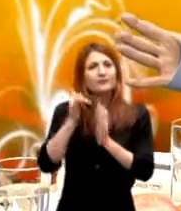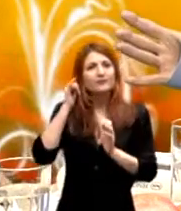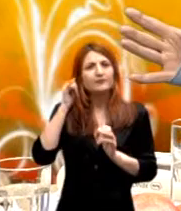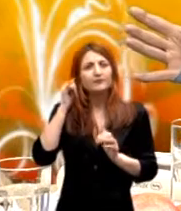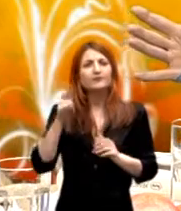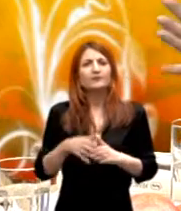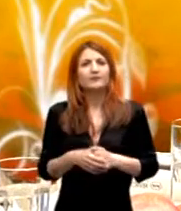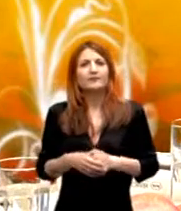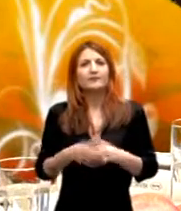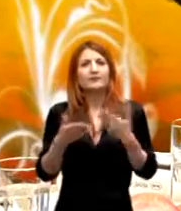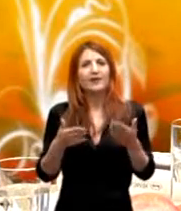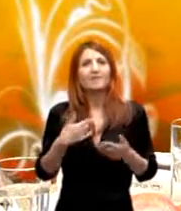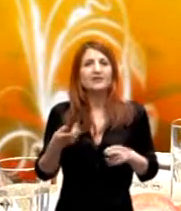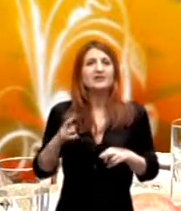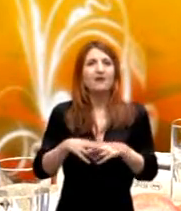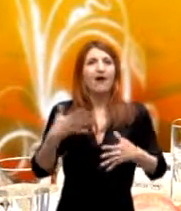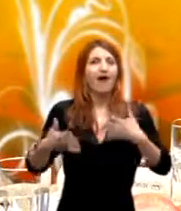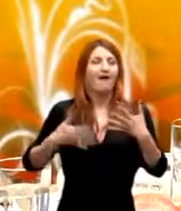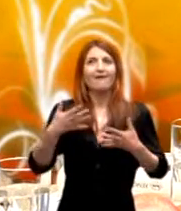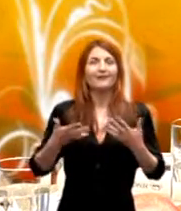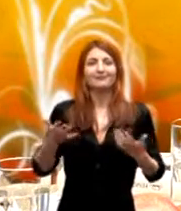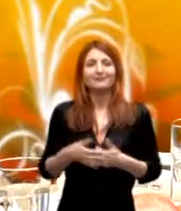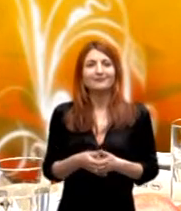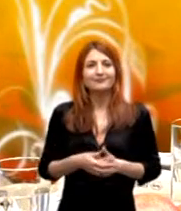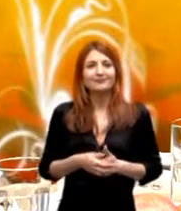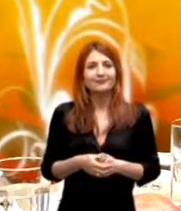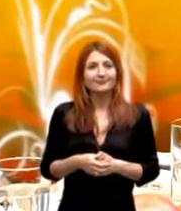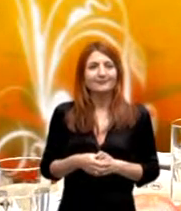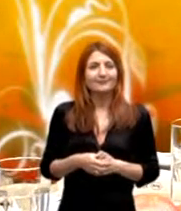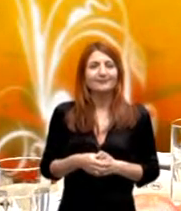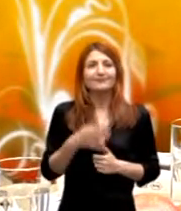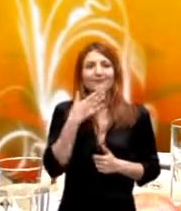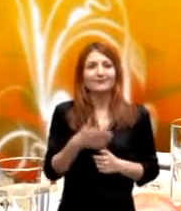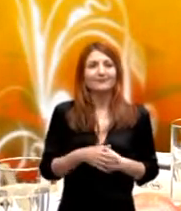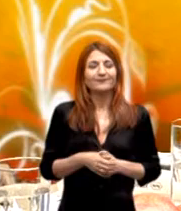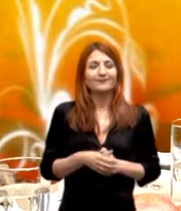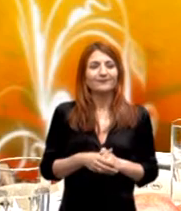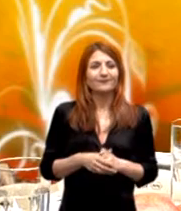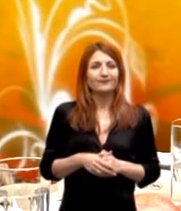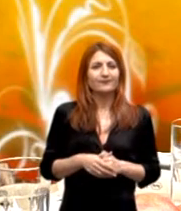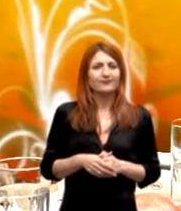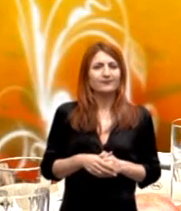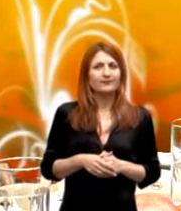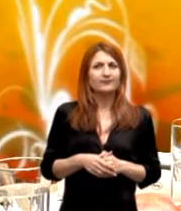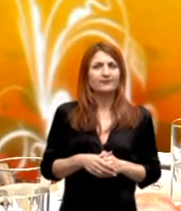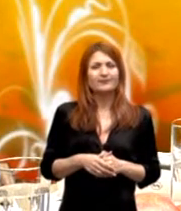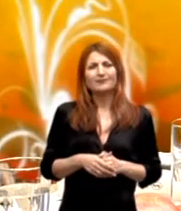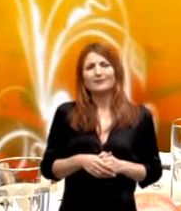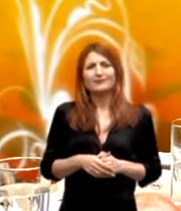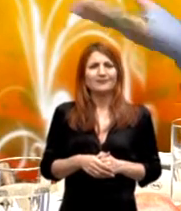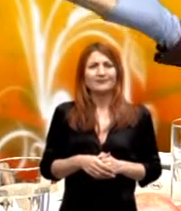izvolite poziv. Mi smo svi napaljeni. Dobar dan, lijepo pozdrav svima u studiju. Hvala vam. I oduševili ste